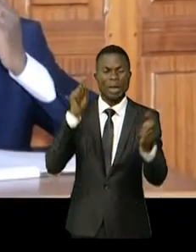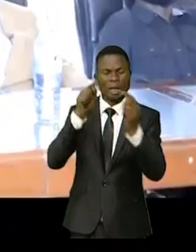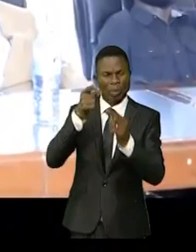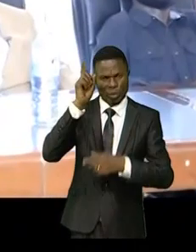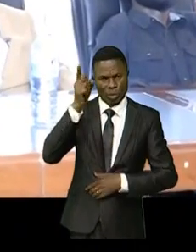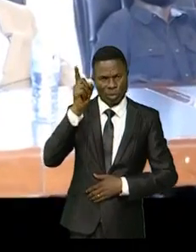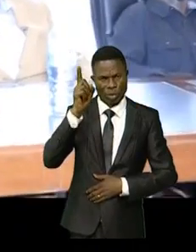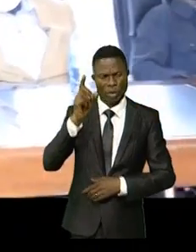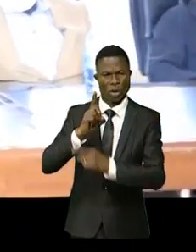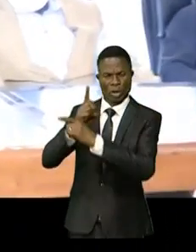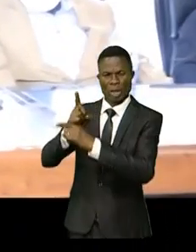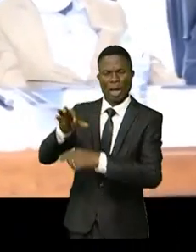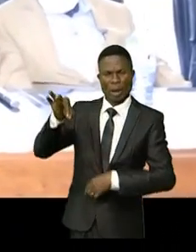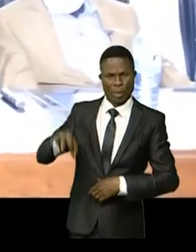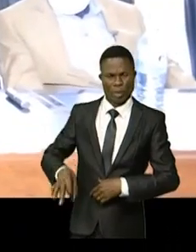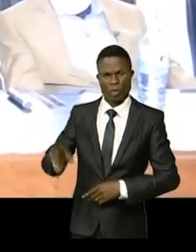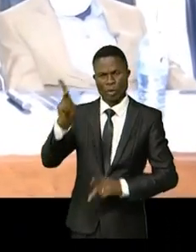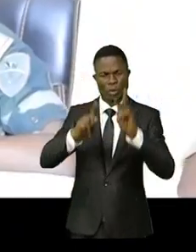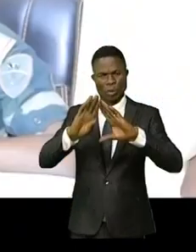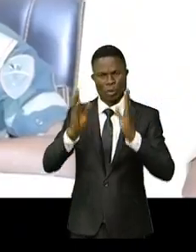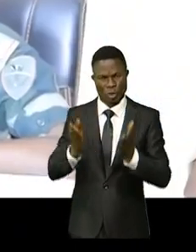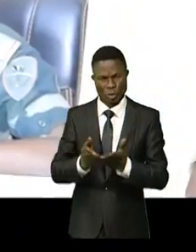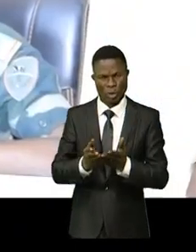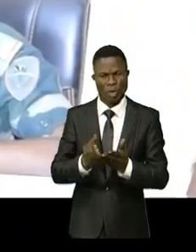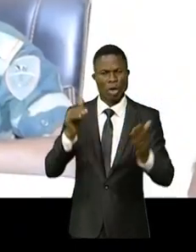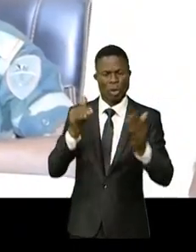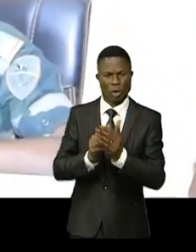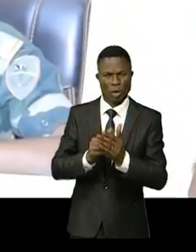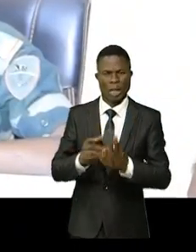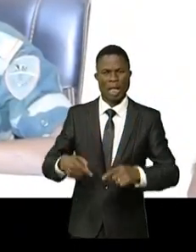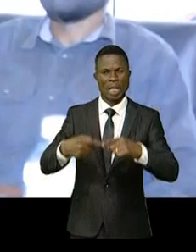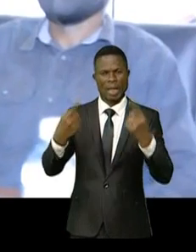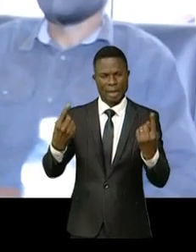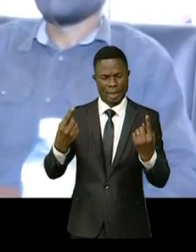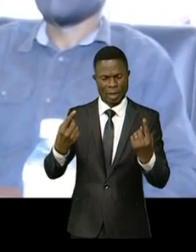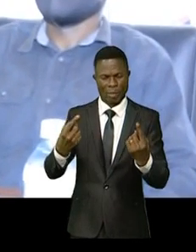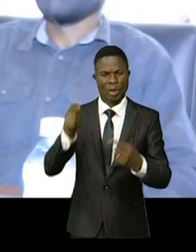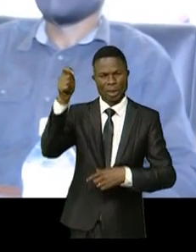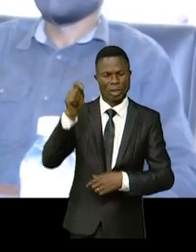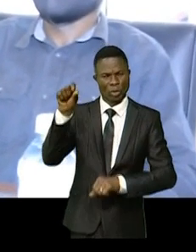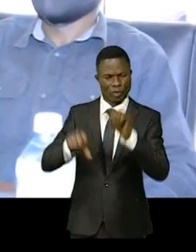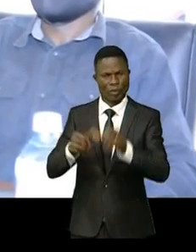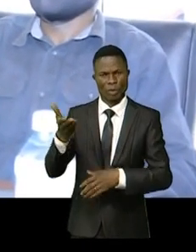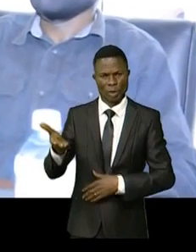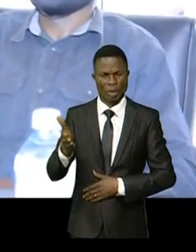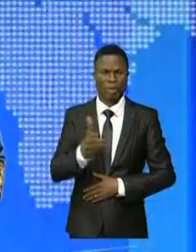objectif de défendre les intérêts de la population contre les exactions commises par le groupe